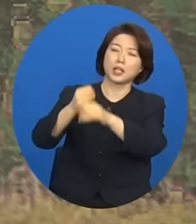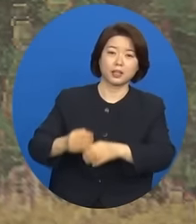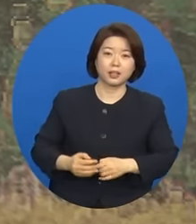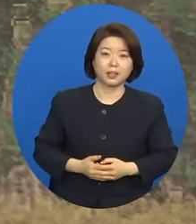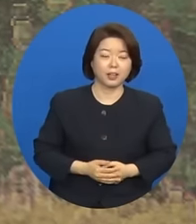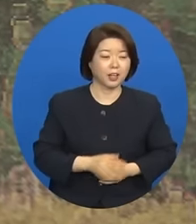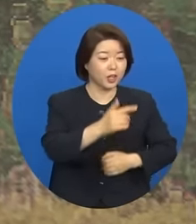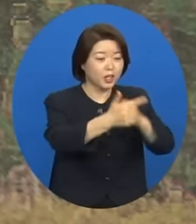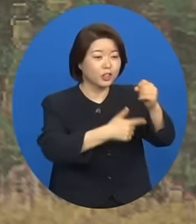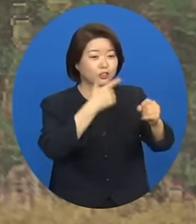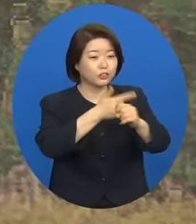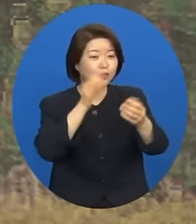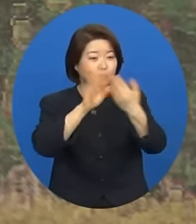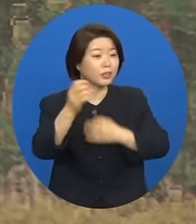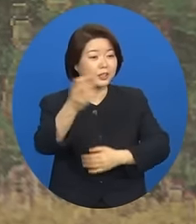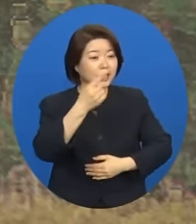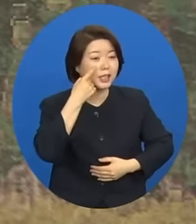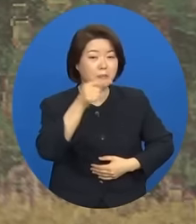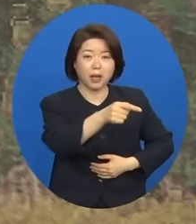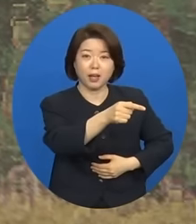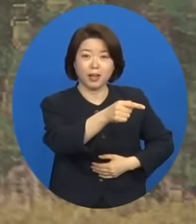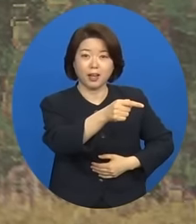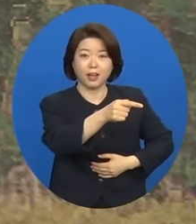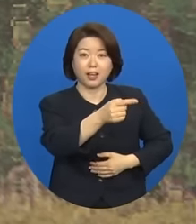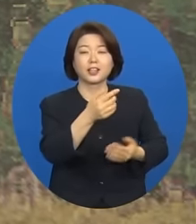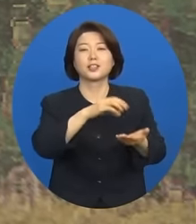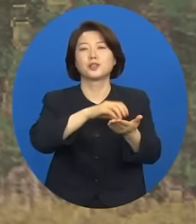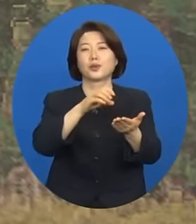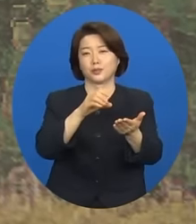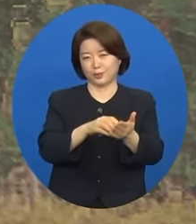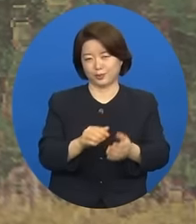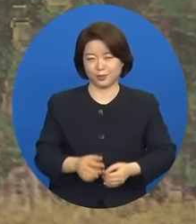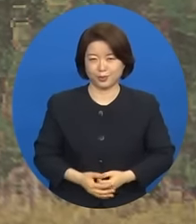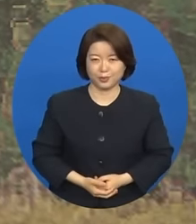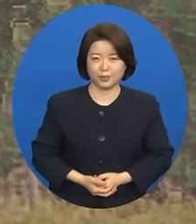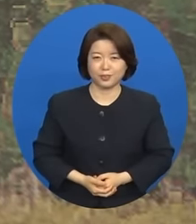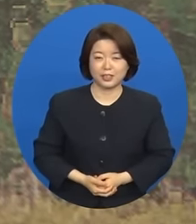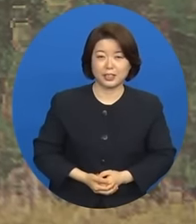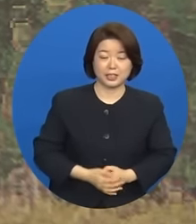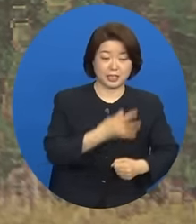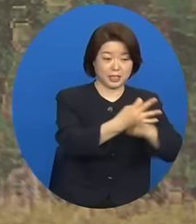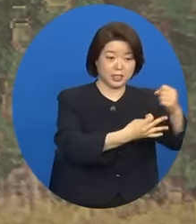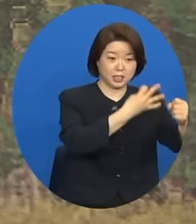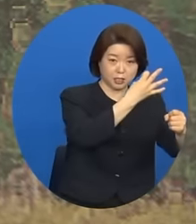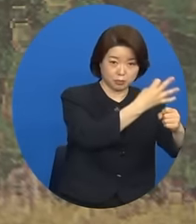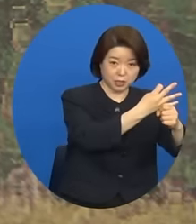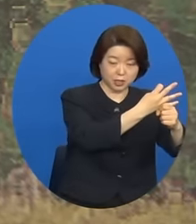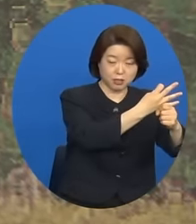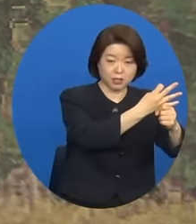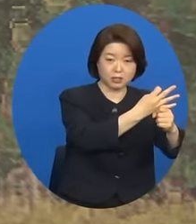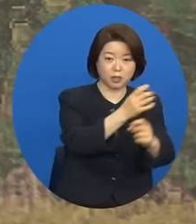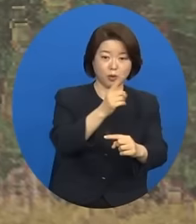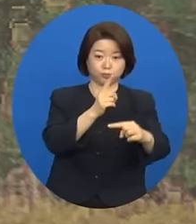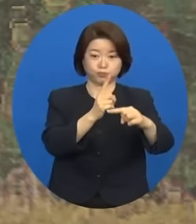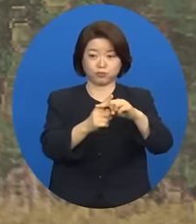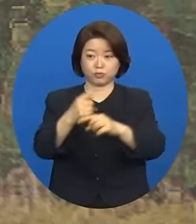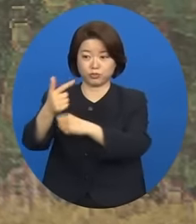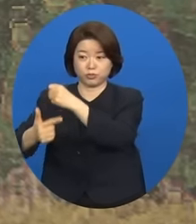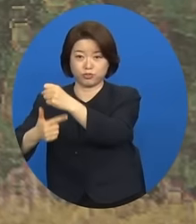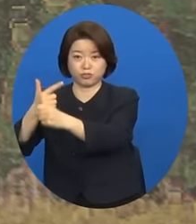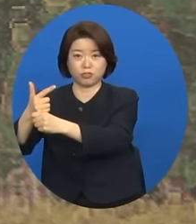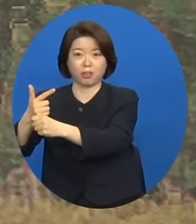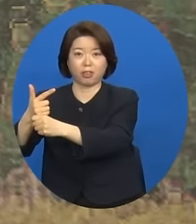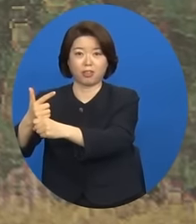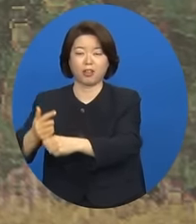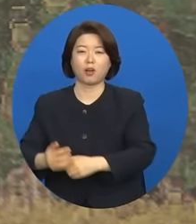한번 해보세요. 거의 이 수준으로 14년에서 6년이 추가가 돼요. 물론